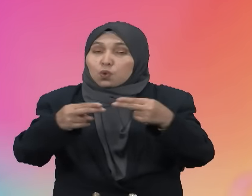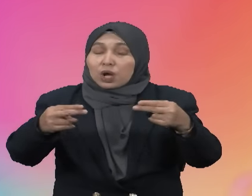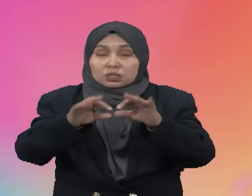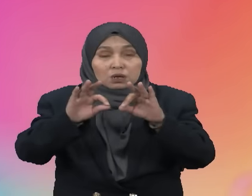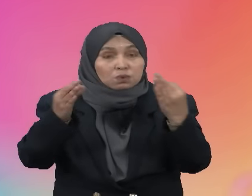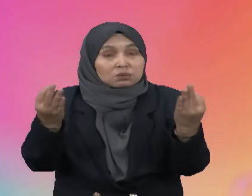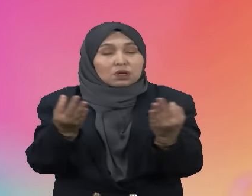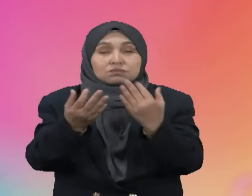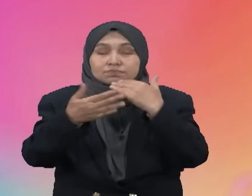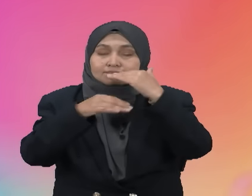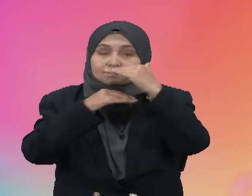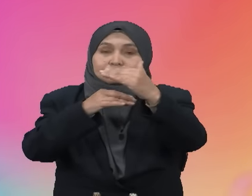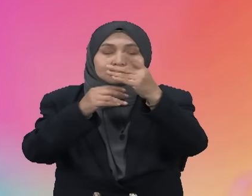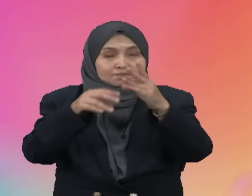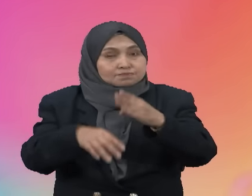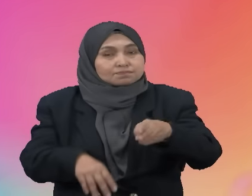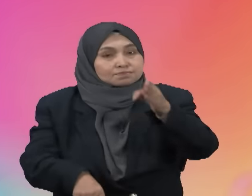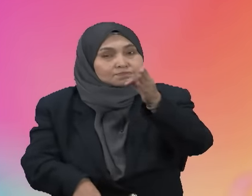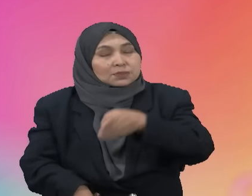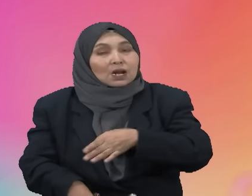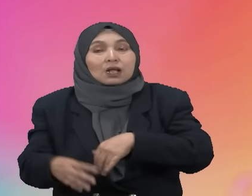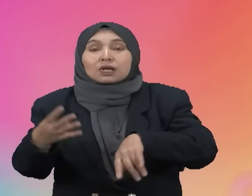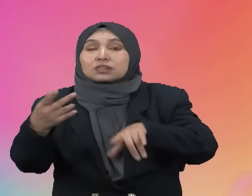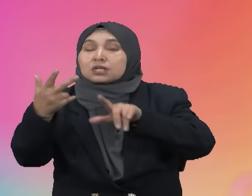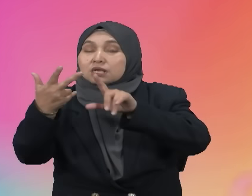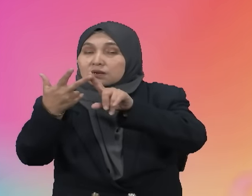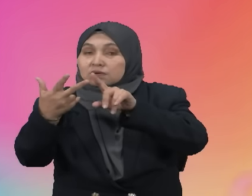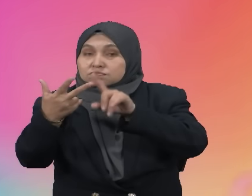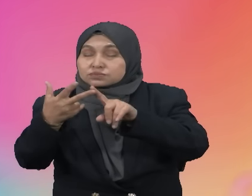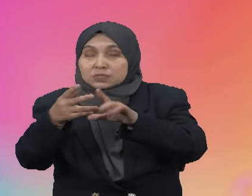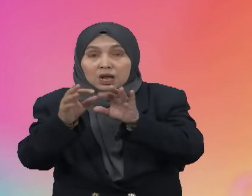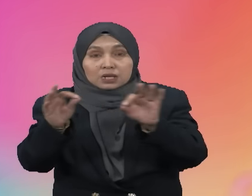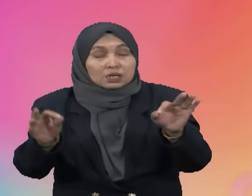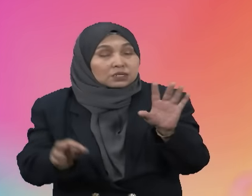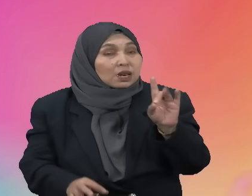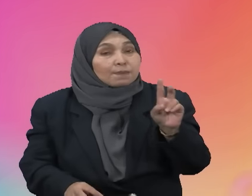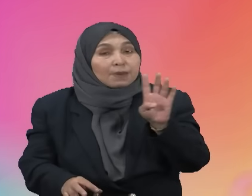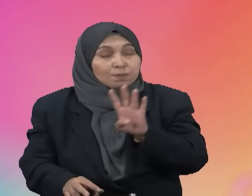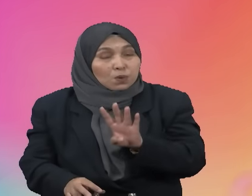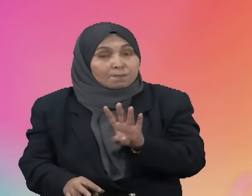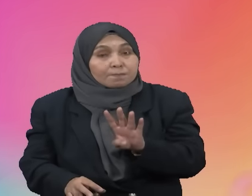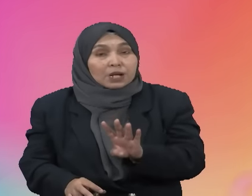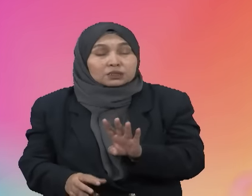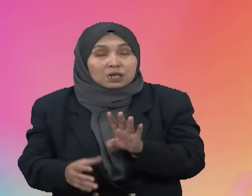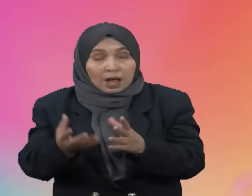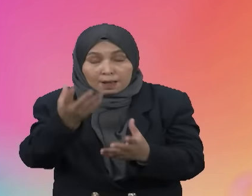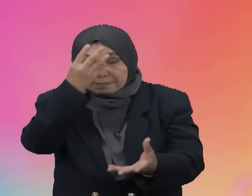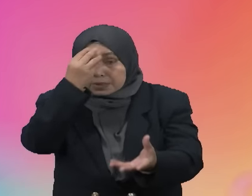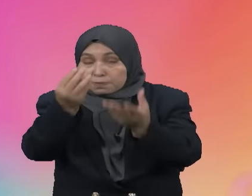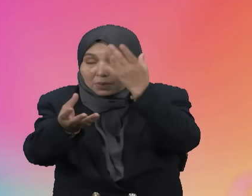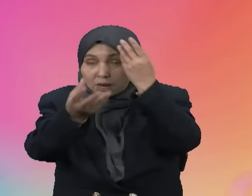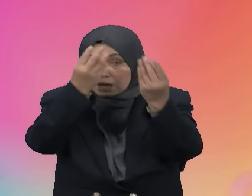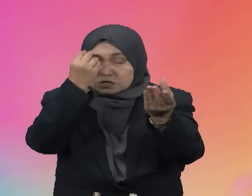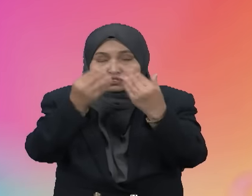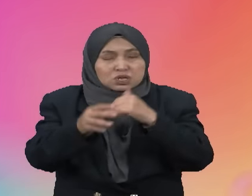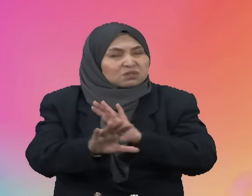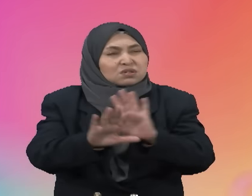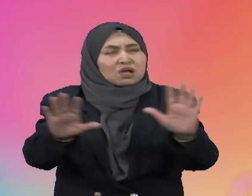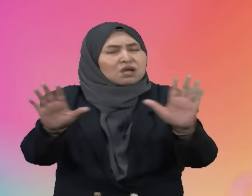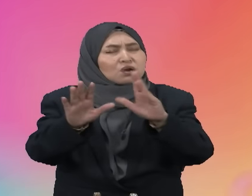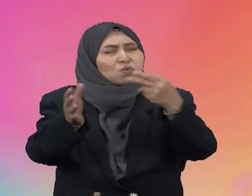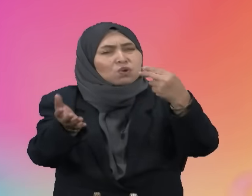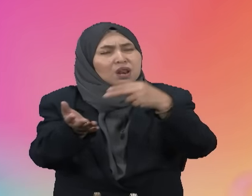itu telah terbatal. Ya. Dan yang ketiga adalah ayat pada ayat yang ke-84, ambil ibrah dan tidak ulangi